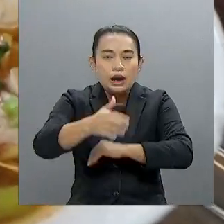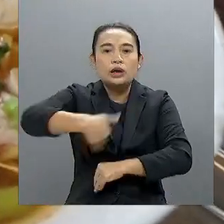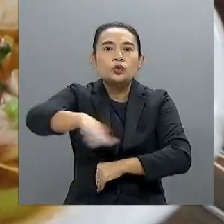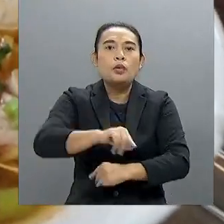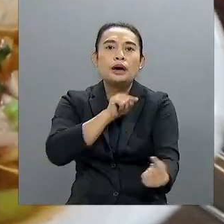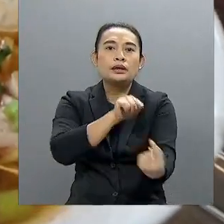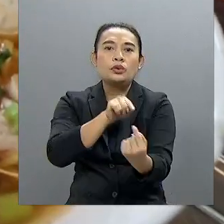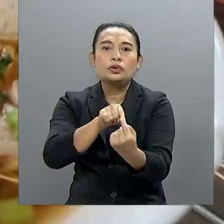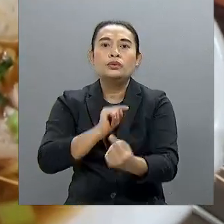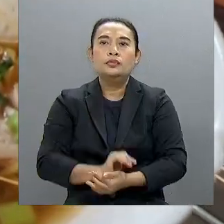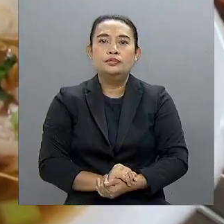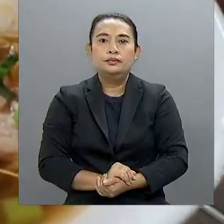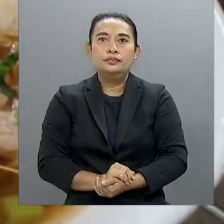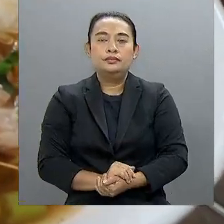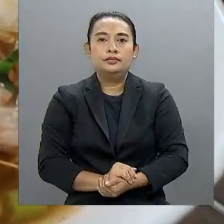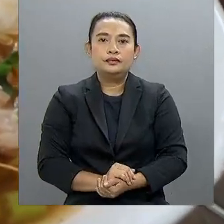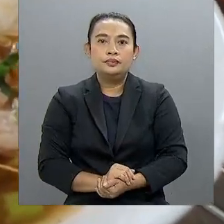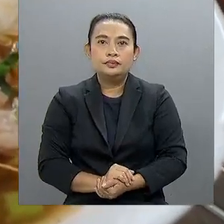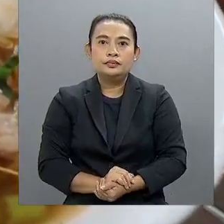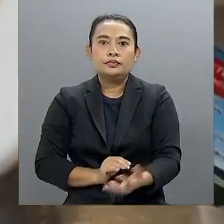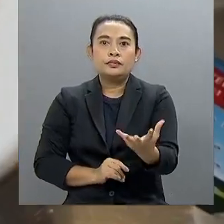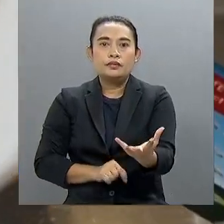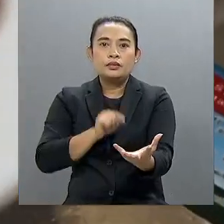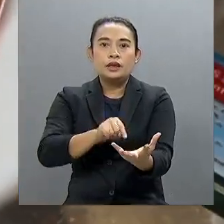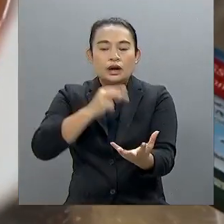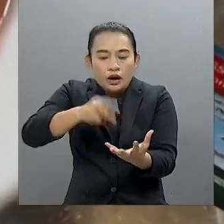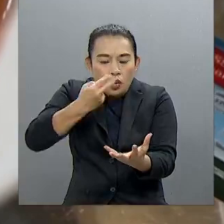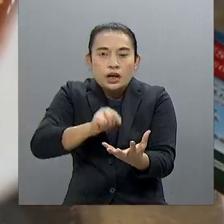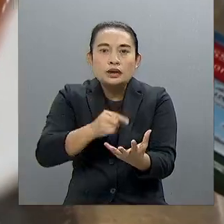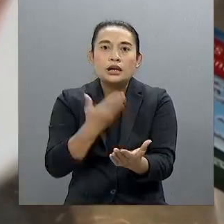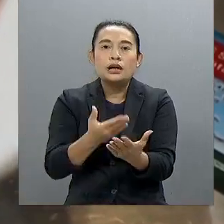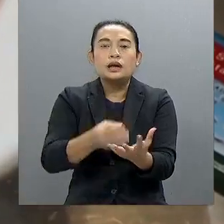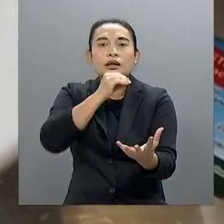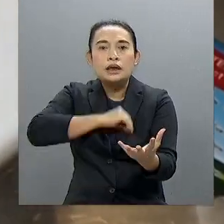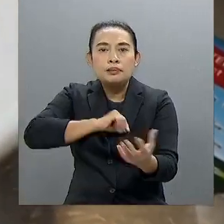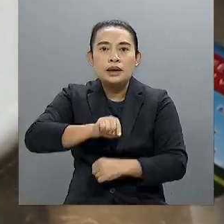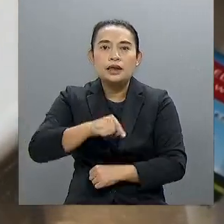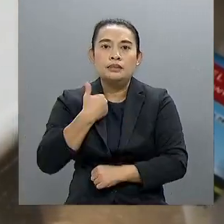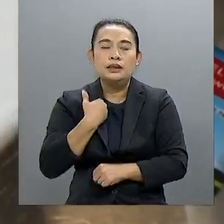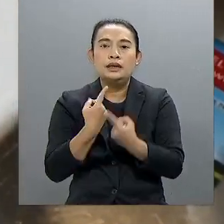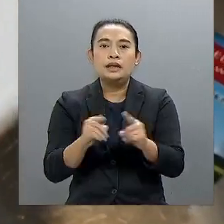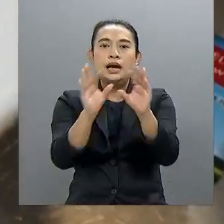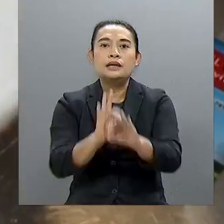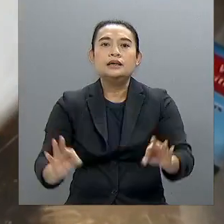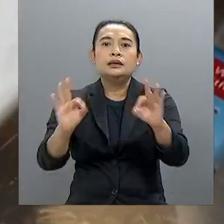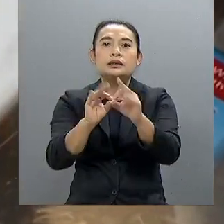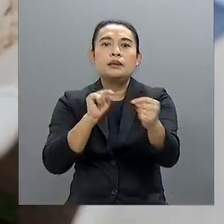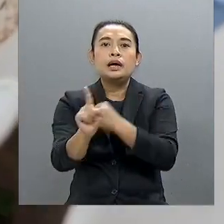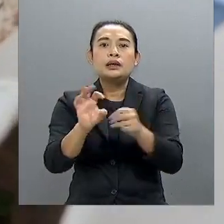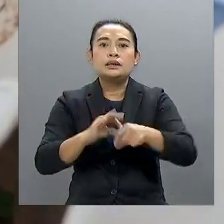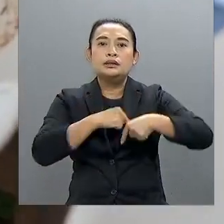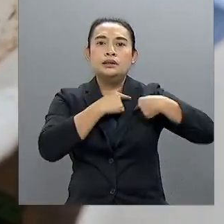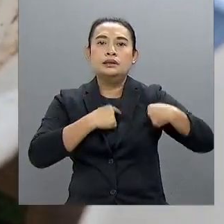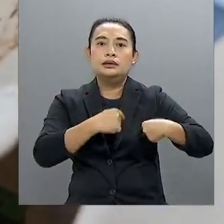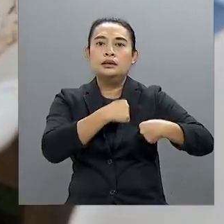ก็เชื่อเลยนะคะว่าย้ยยยย้านนี้นะคะอ นอกจากจะได้กำไร้แล้สิงหนงที่ได้ก็คอกำไร้ใคามสุขใจนั่นเองค่ะที่ได้เป็